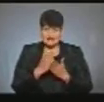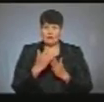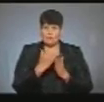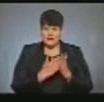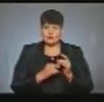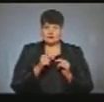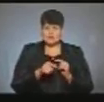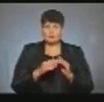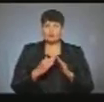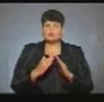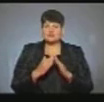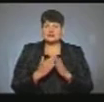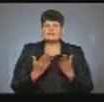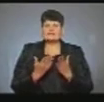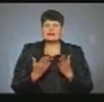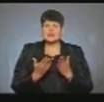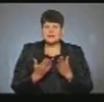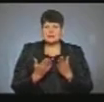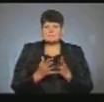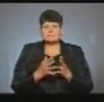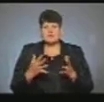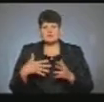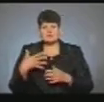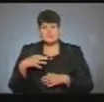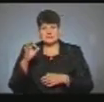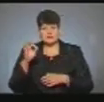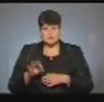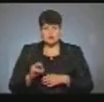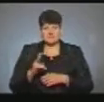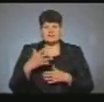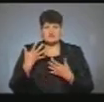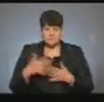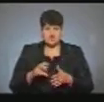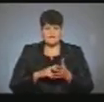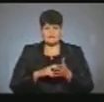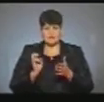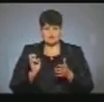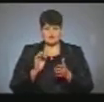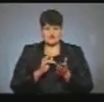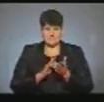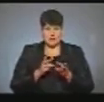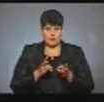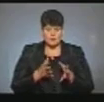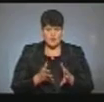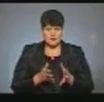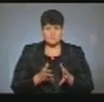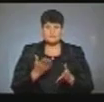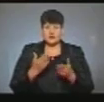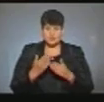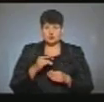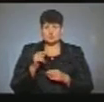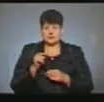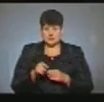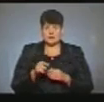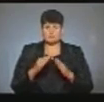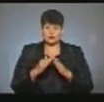тих будинків, в яких понад 50% квартир вже відключені від центрального опалення. Якщо